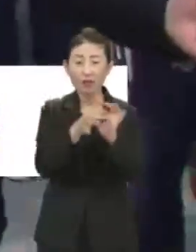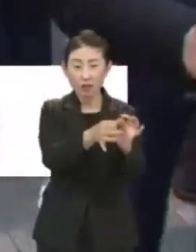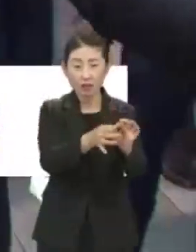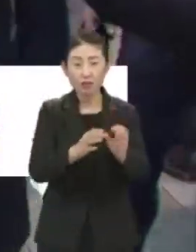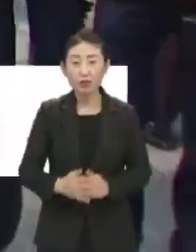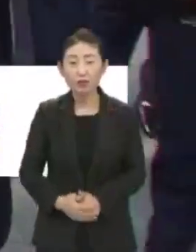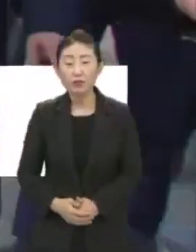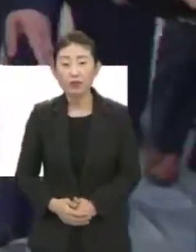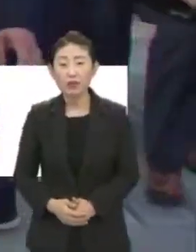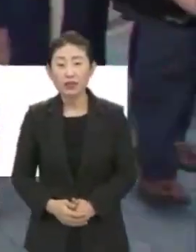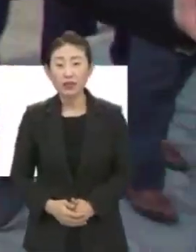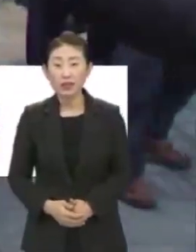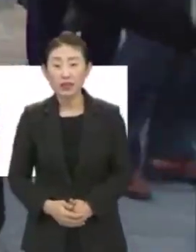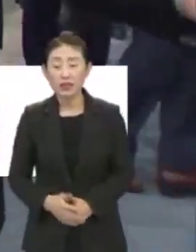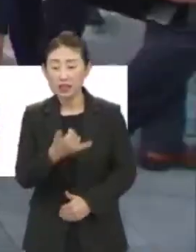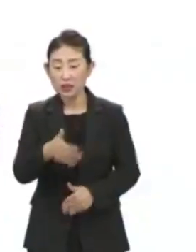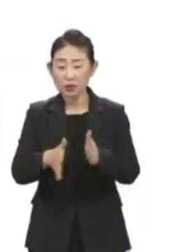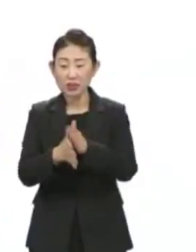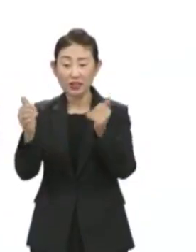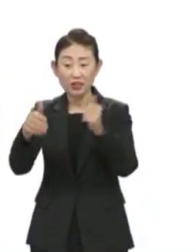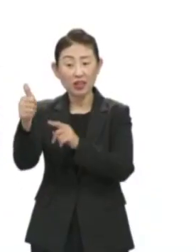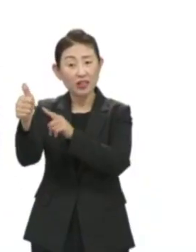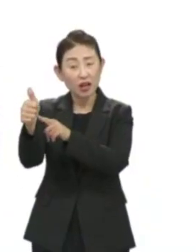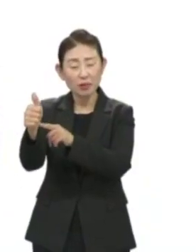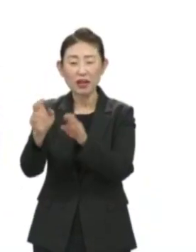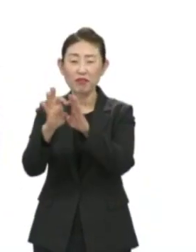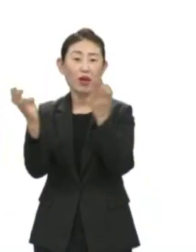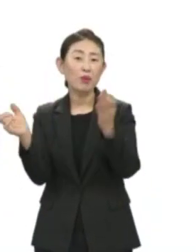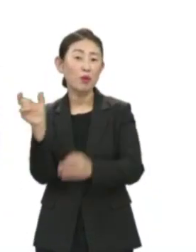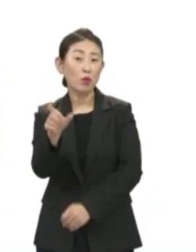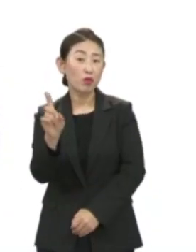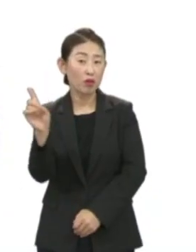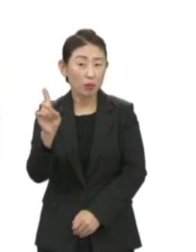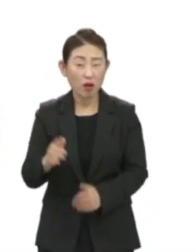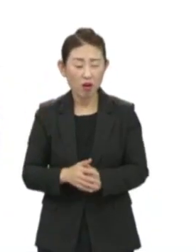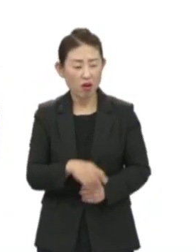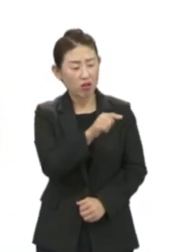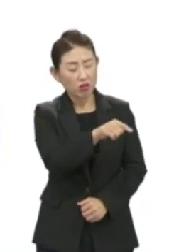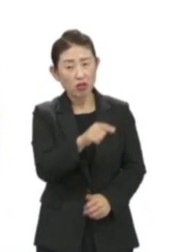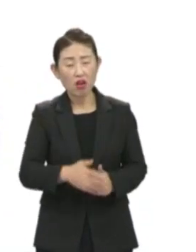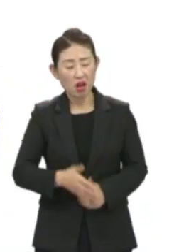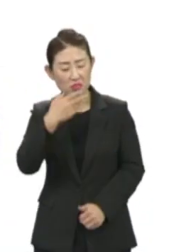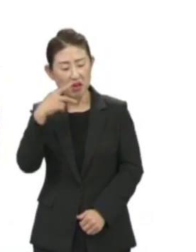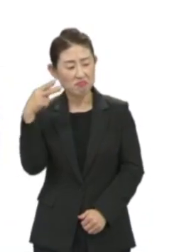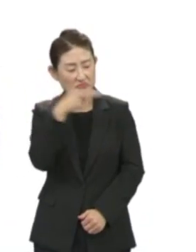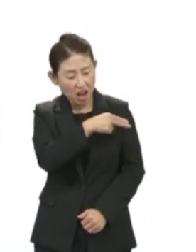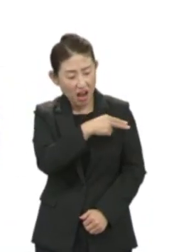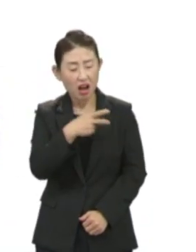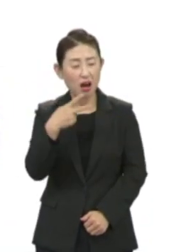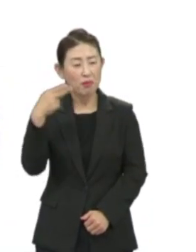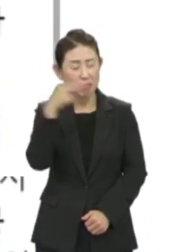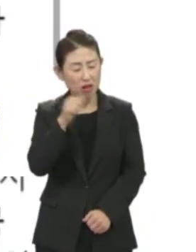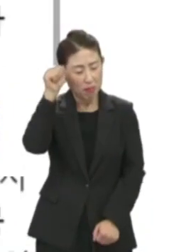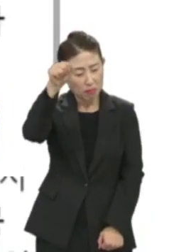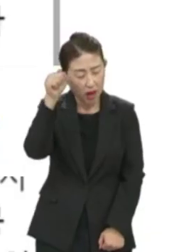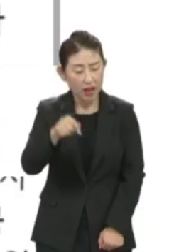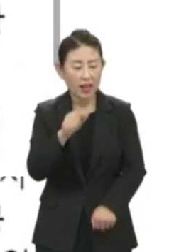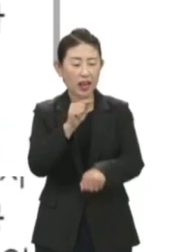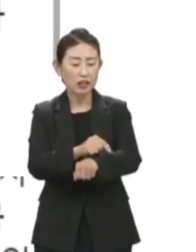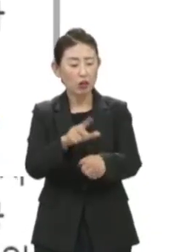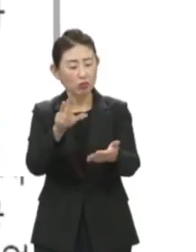있습니다. 임채성 세종시의회 의장은 SNS를 통해 최 시장이 단식이란 최악의 카드로 행정의